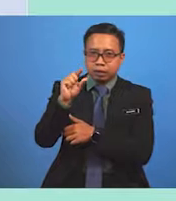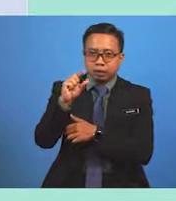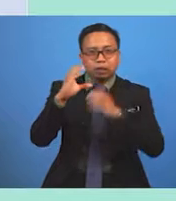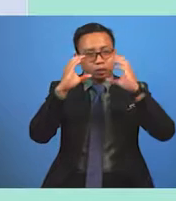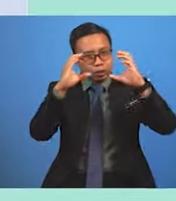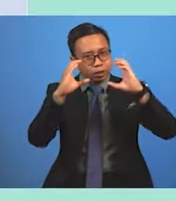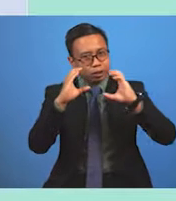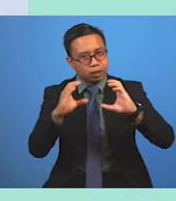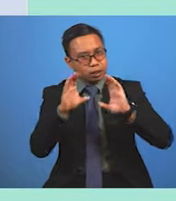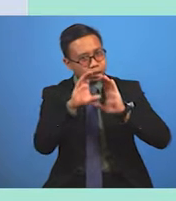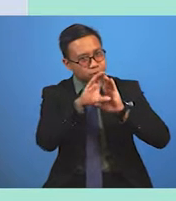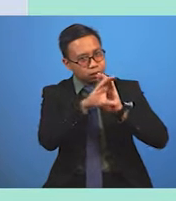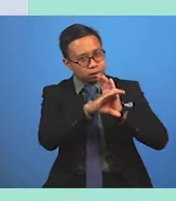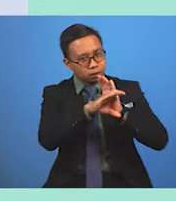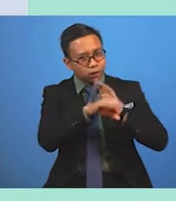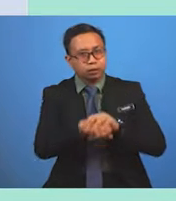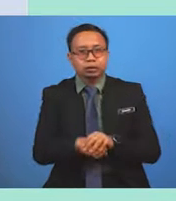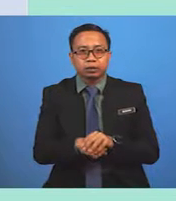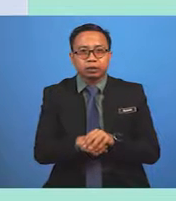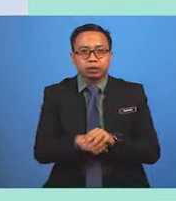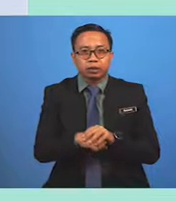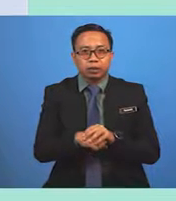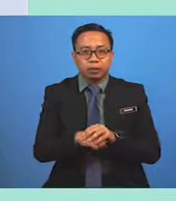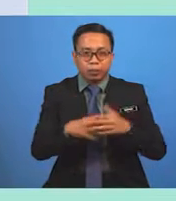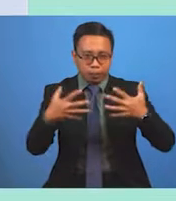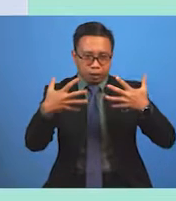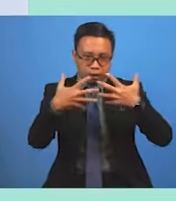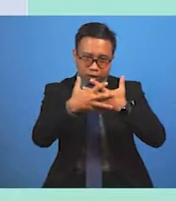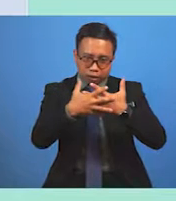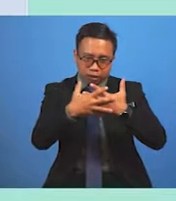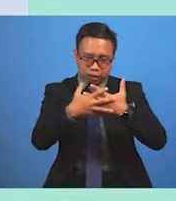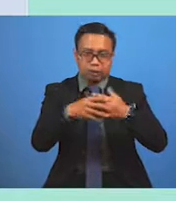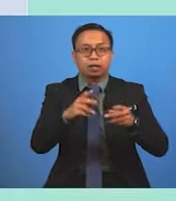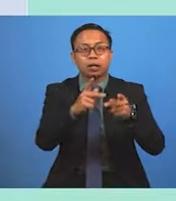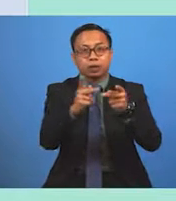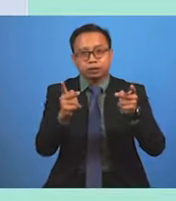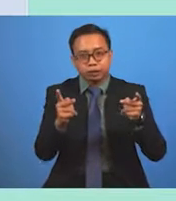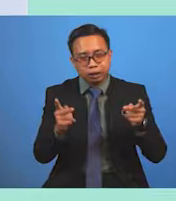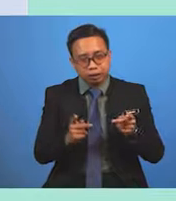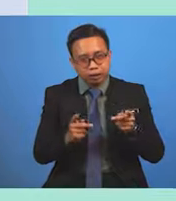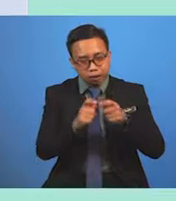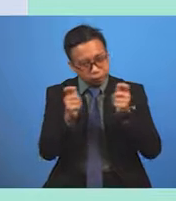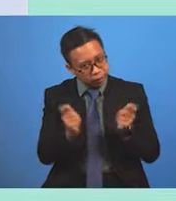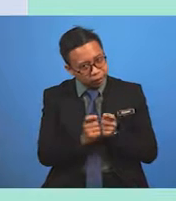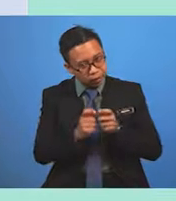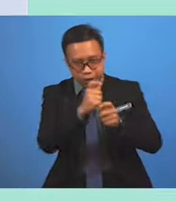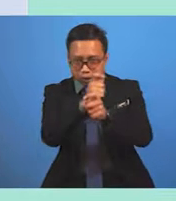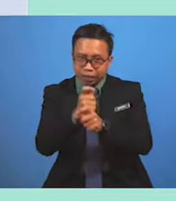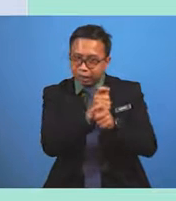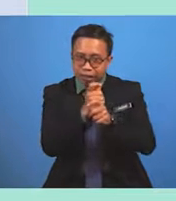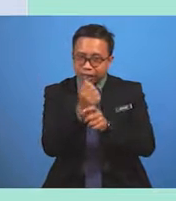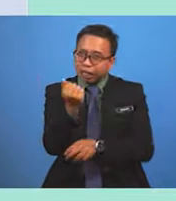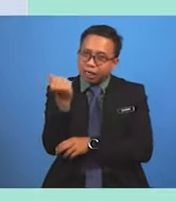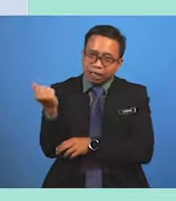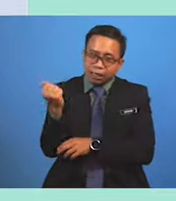adalah memerang boleh dikawal dengan memagar kawasan ternakan. Alat dan bahan yang kita gunakan